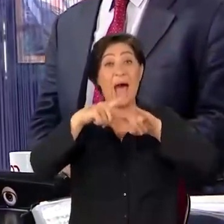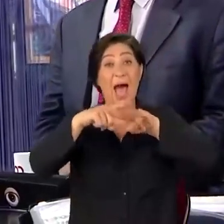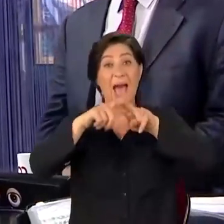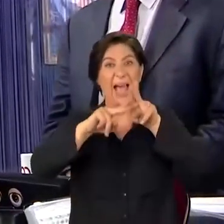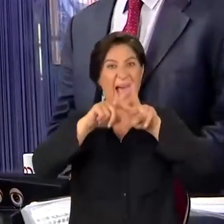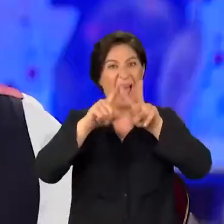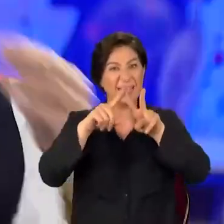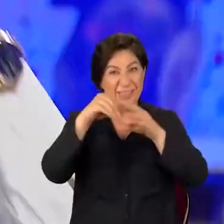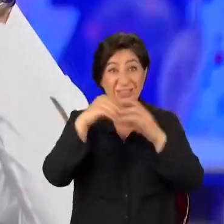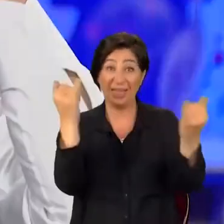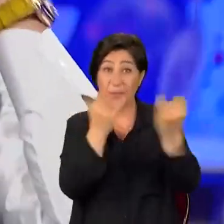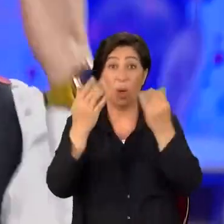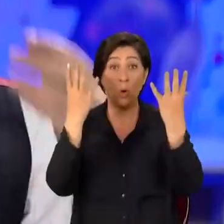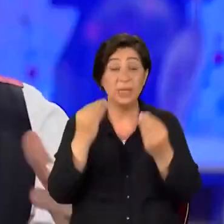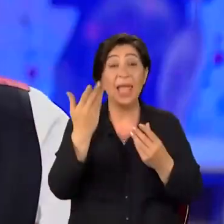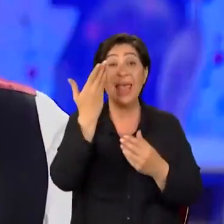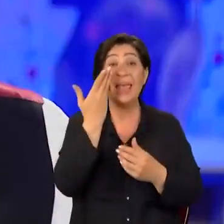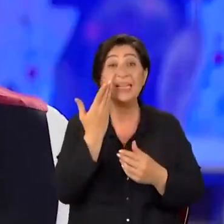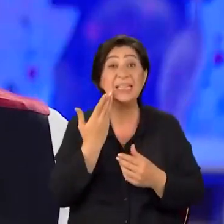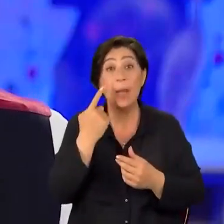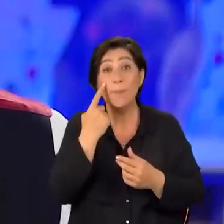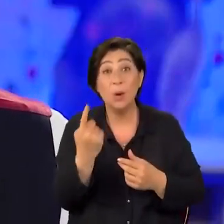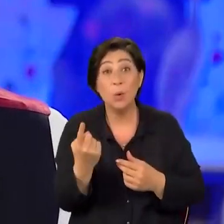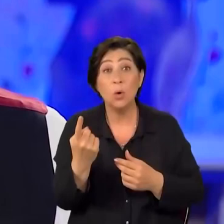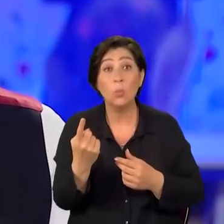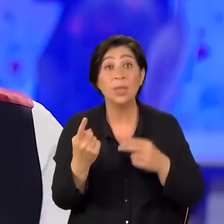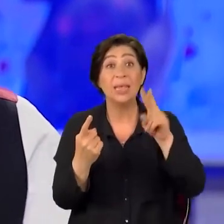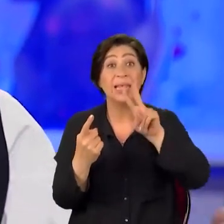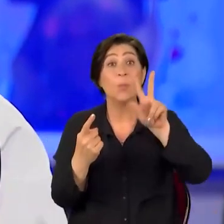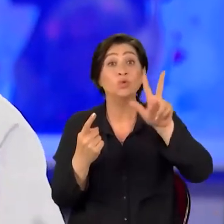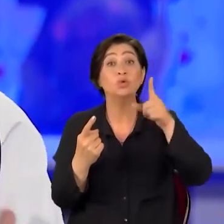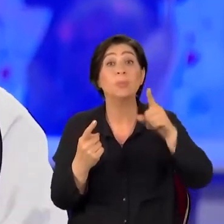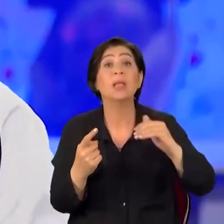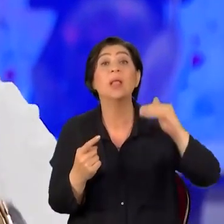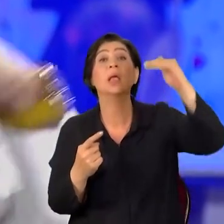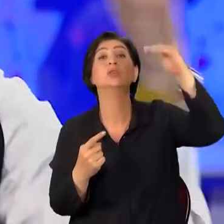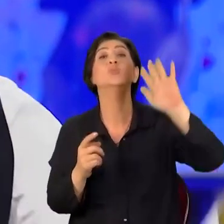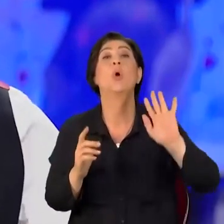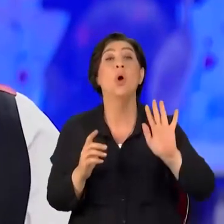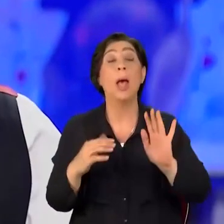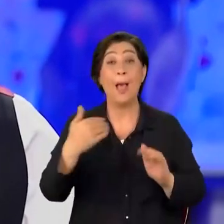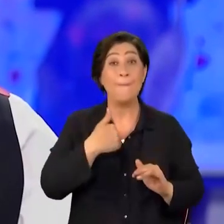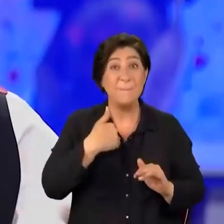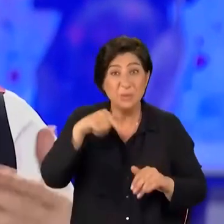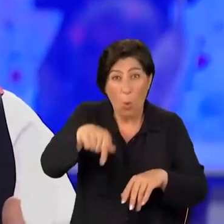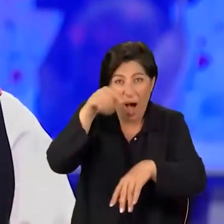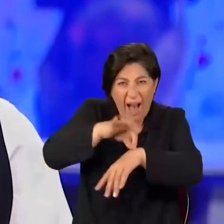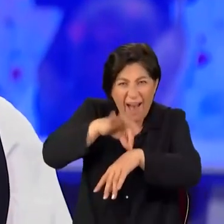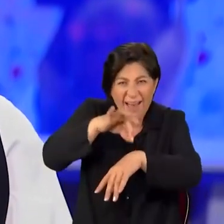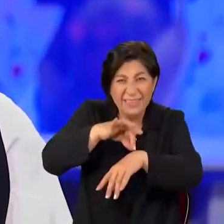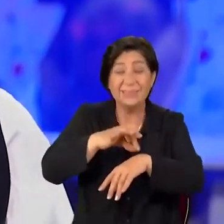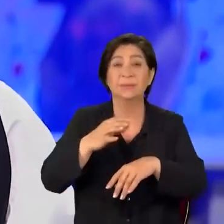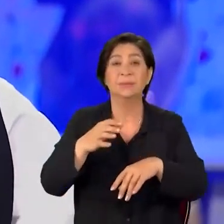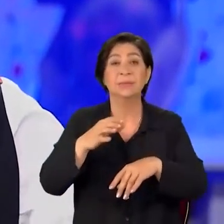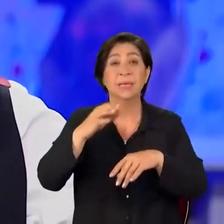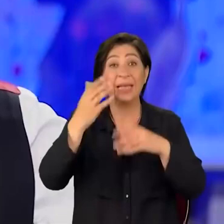tartışmalar da olsa o programın içerisinde izlenirliklerine bakıyorum 20-30 bini geçmiyor hepsi toplam. Biz o